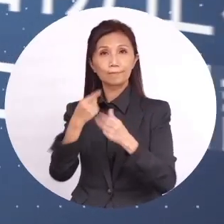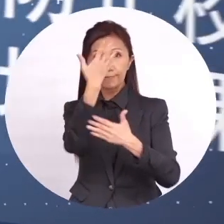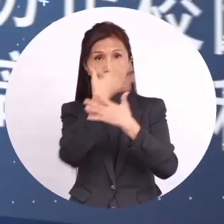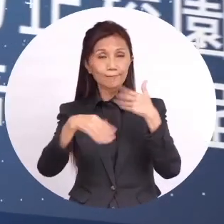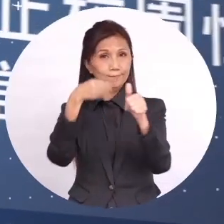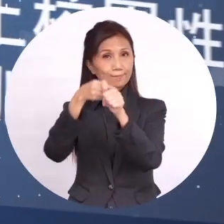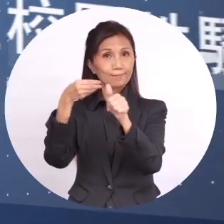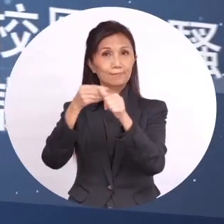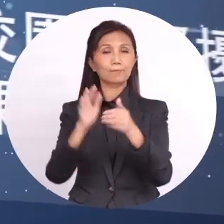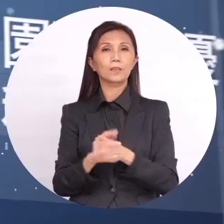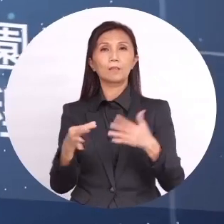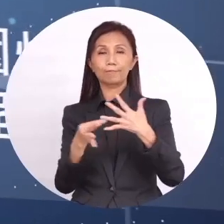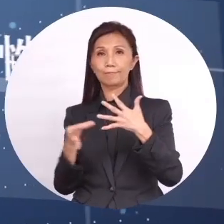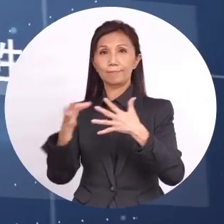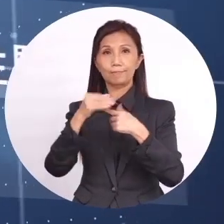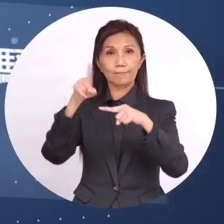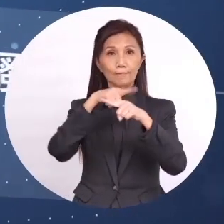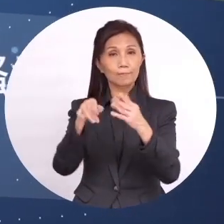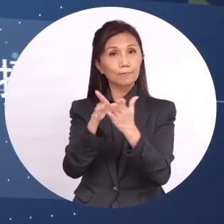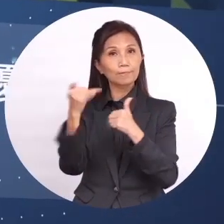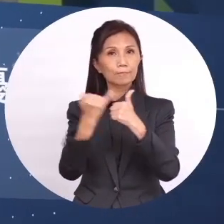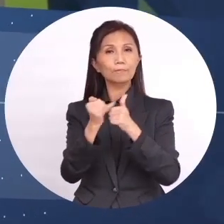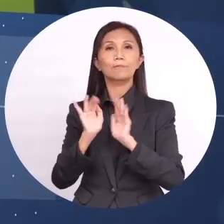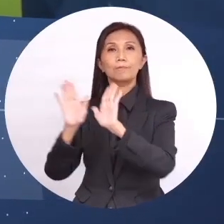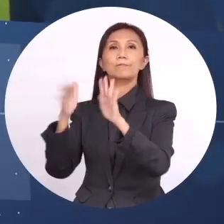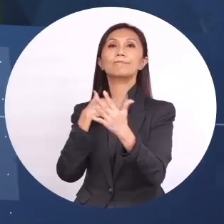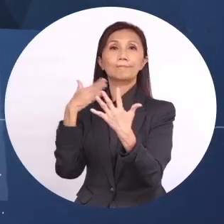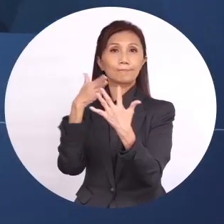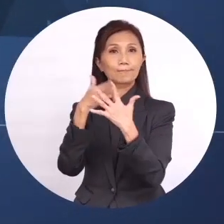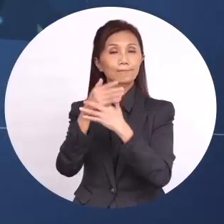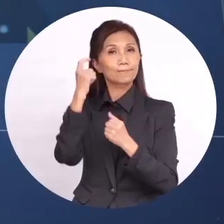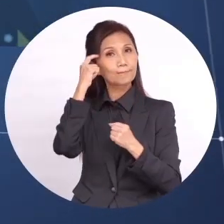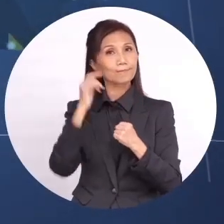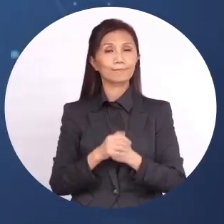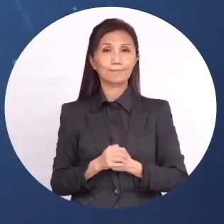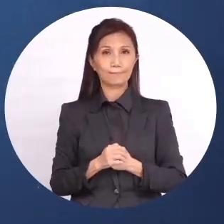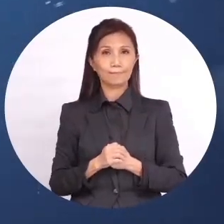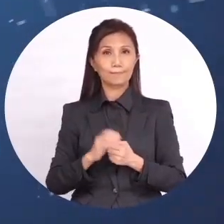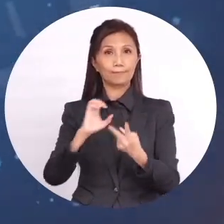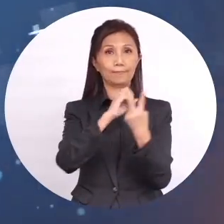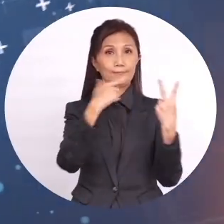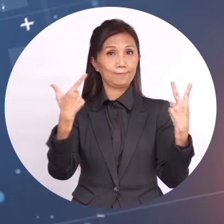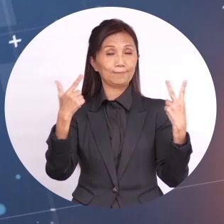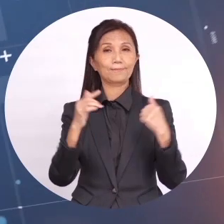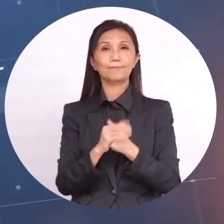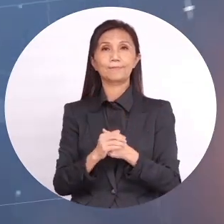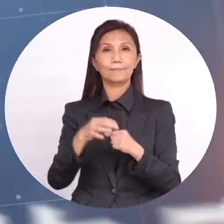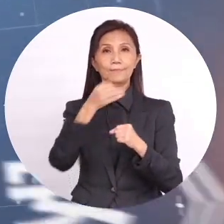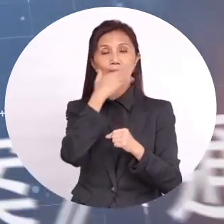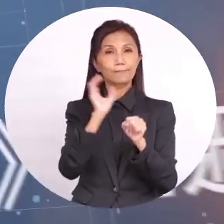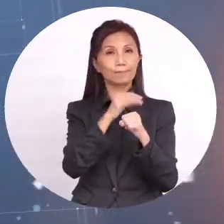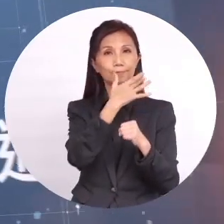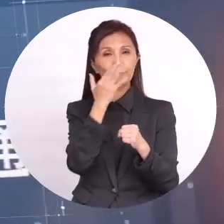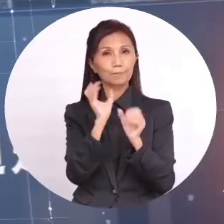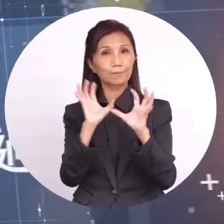培训课程，以提高大专学生对预防性骚扰的认识。2008年种族歧视